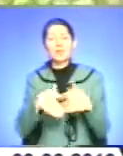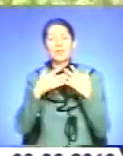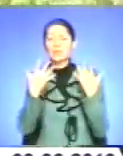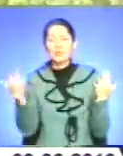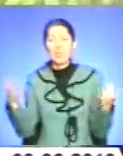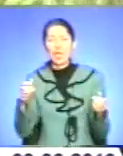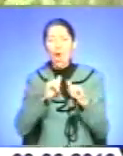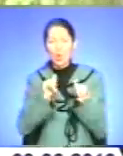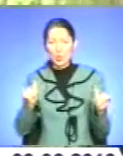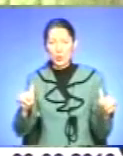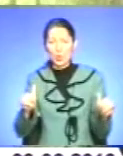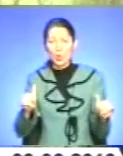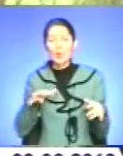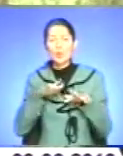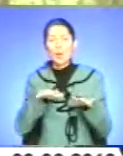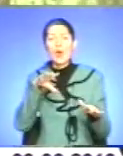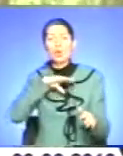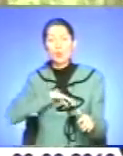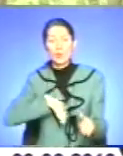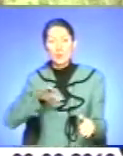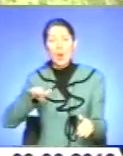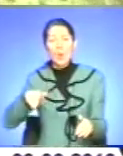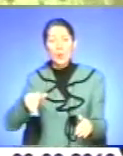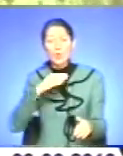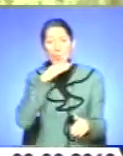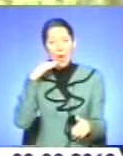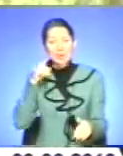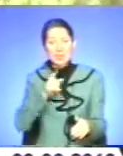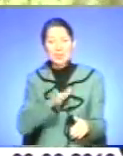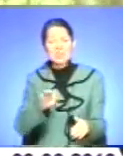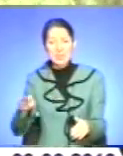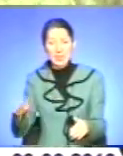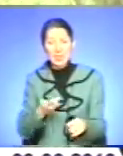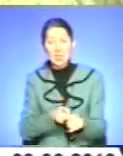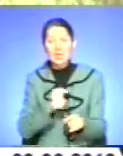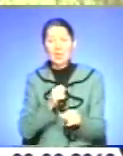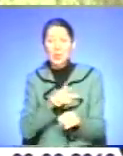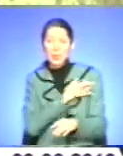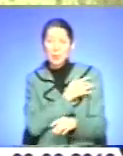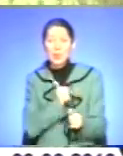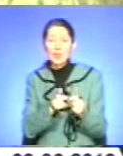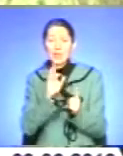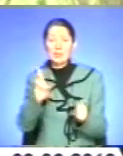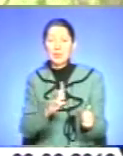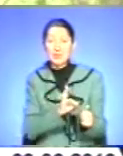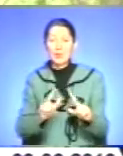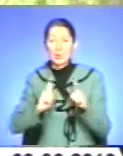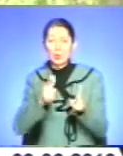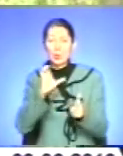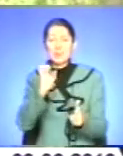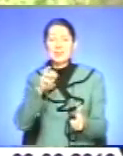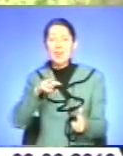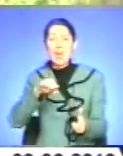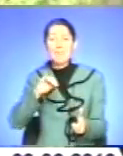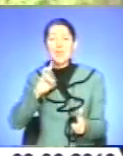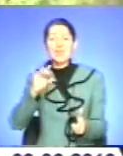в пізнішому часі багато із цих дітей, які прислуговують біля церкви, поступають в семінарію і також стають священниками. І для того,